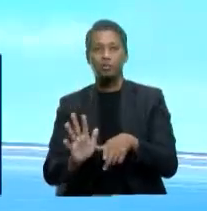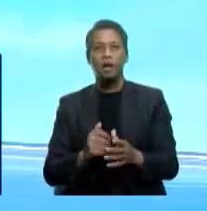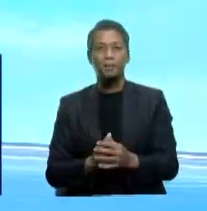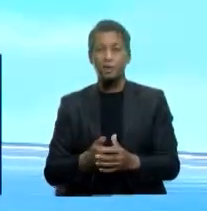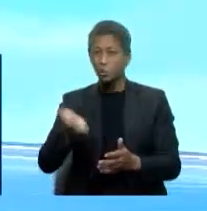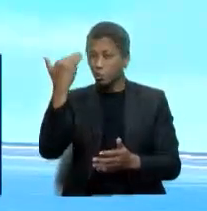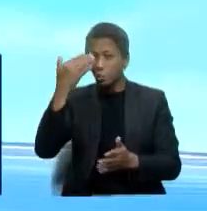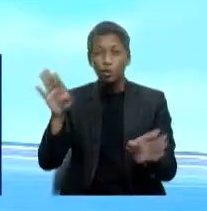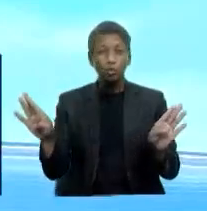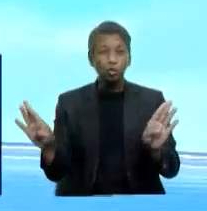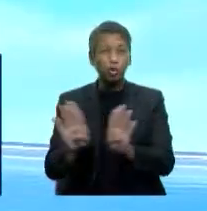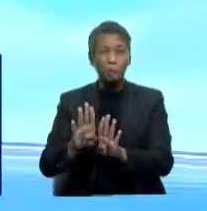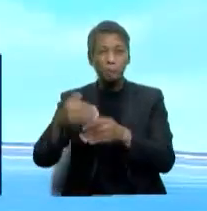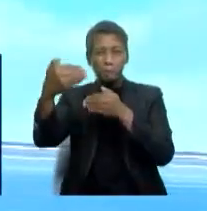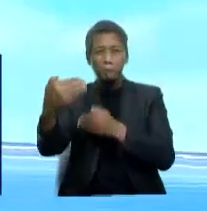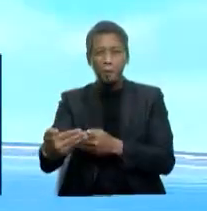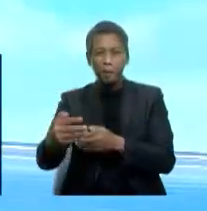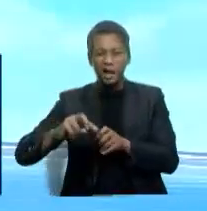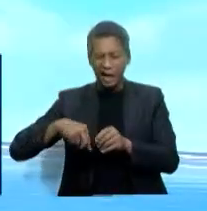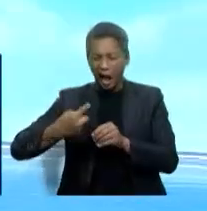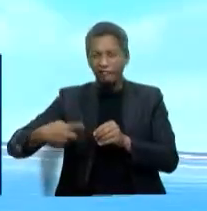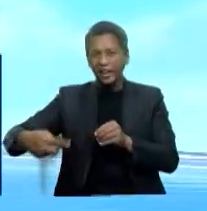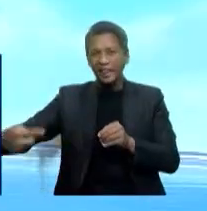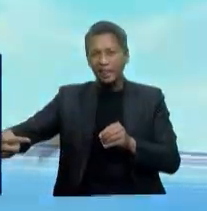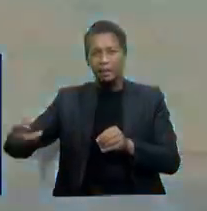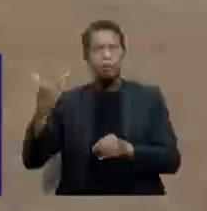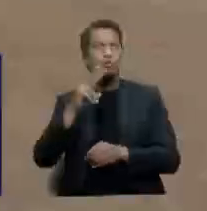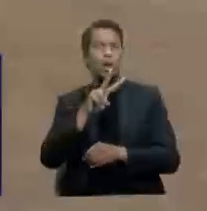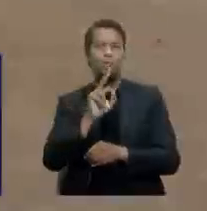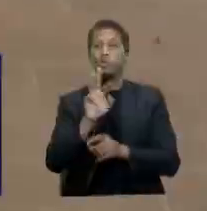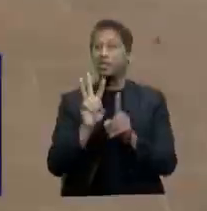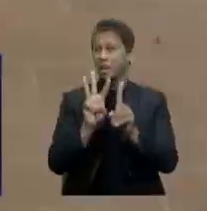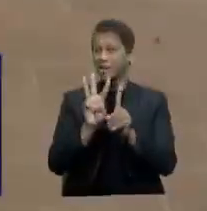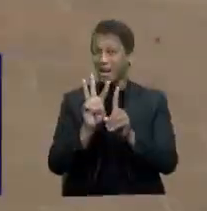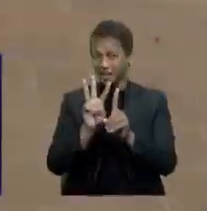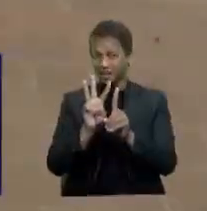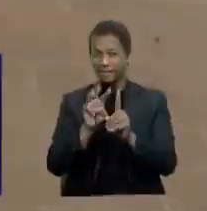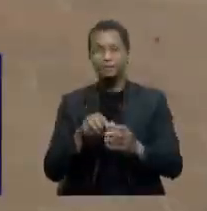ditutup barrier beton dan kawat berduri sejak tahun 2013.